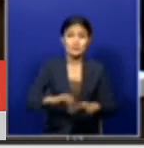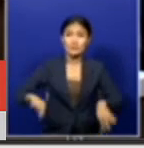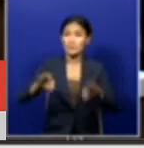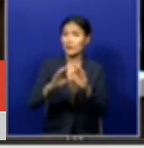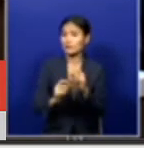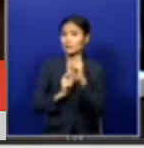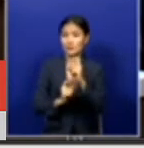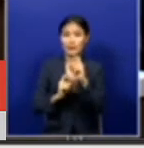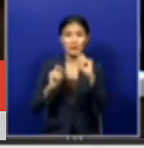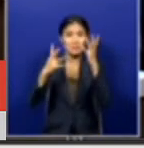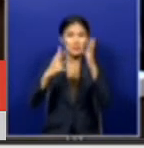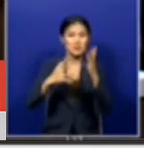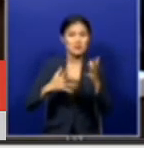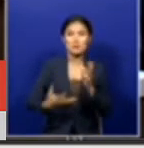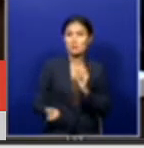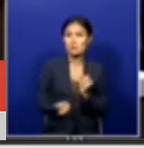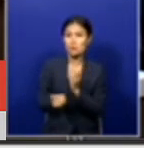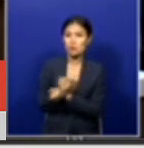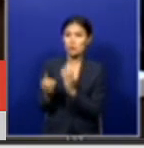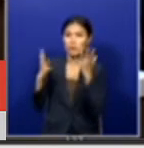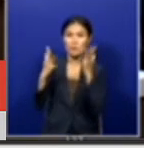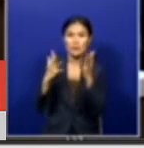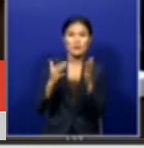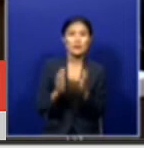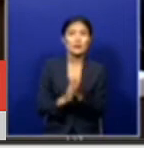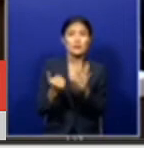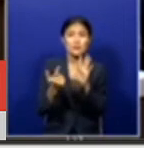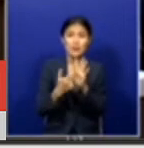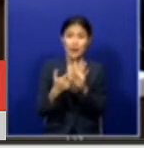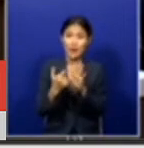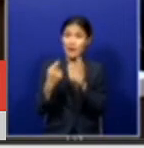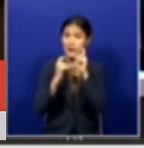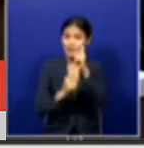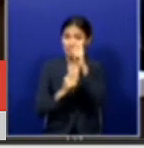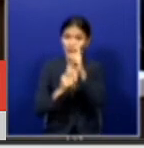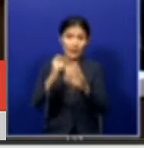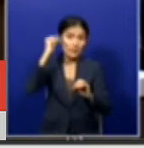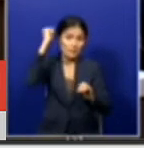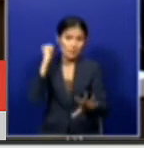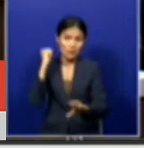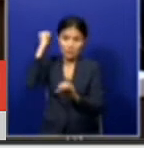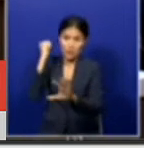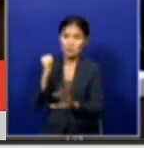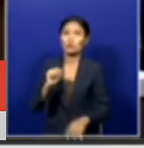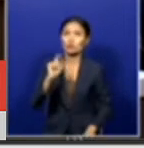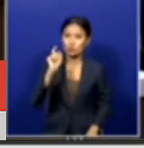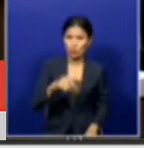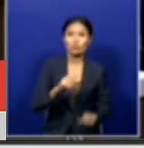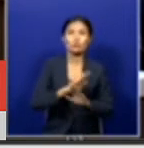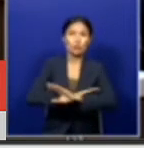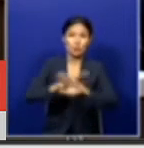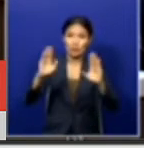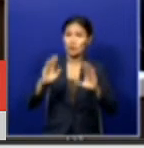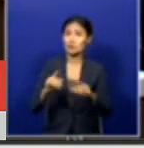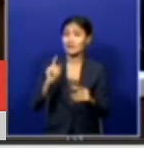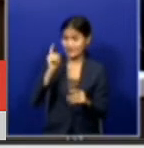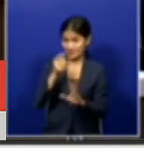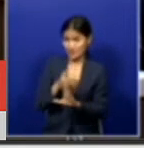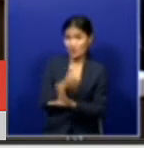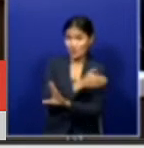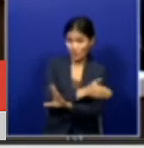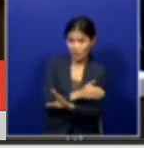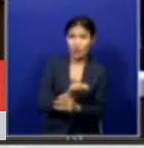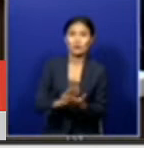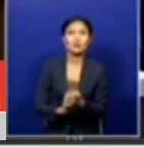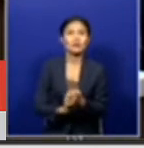ษทั้งหลายก็ต้องแบนให้หมดไปตามมติสภาผู้แทนราษฎรที่พิจารณาอย่างรอบคอบแล้วว่าสุข